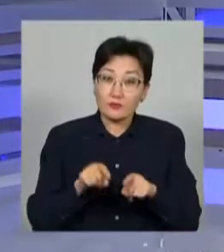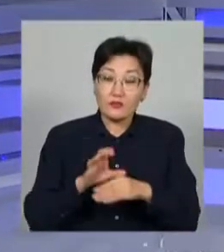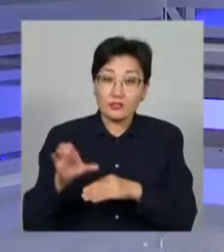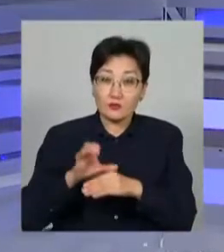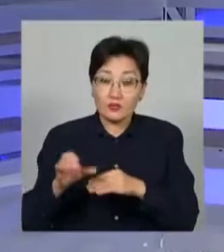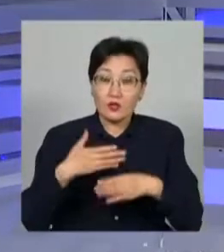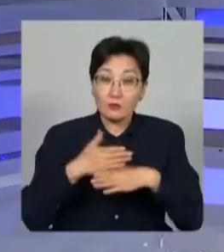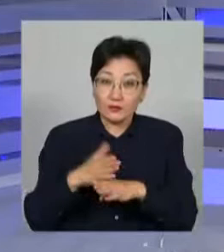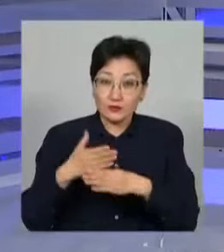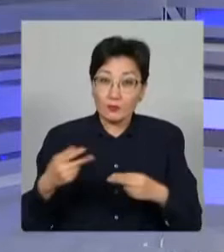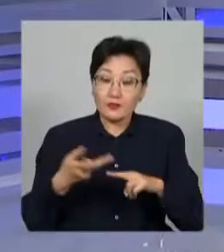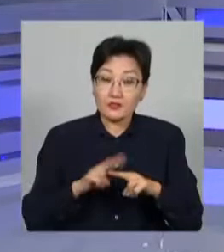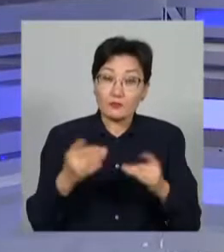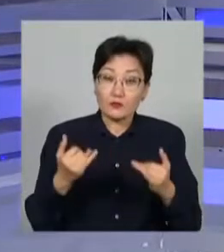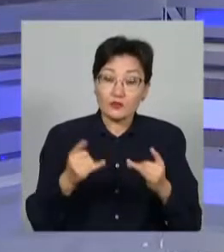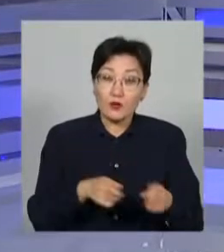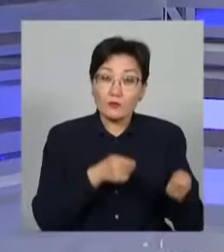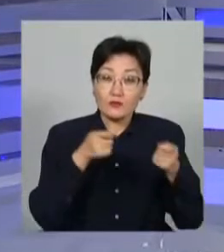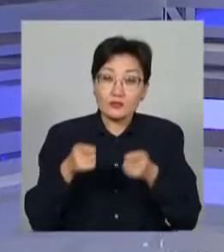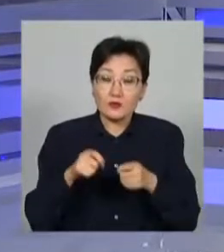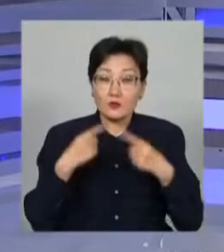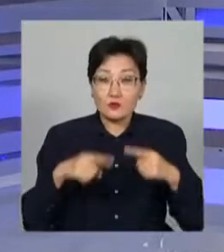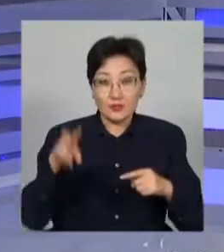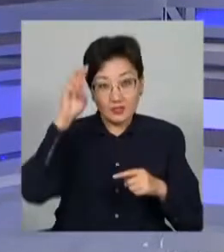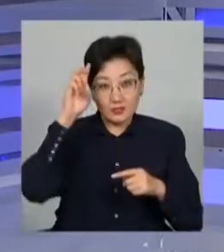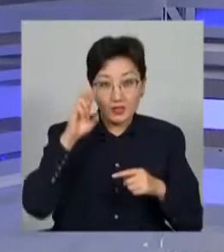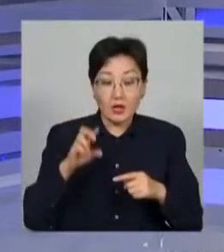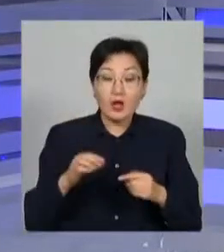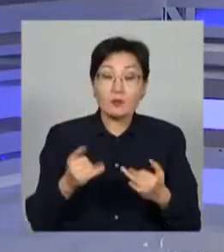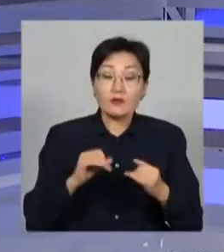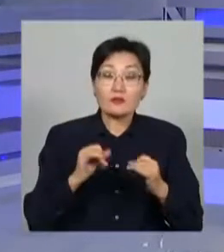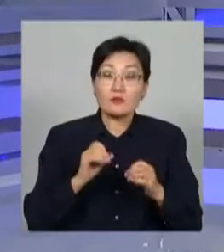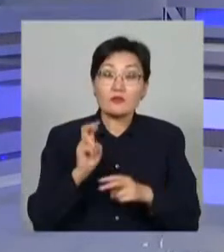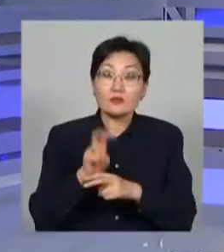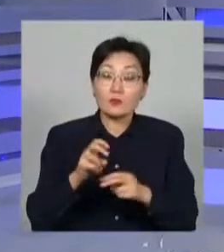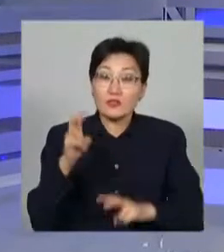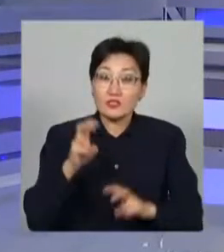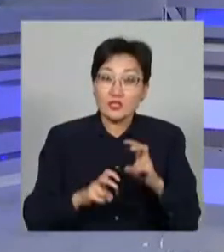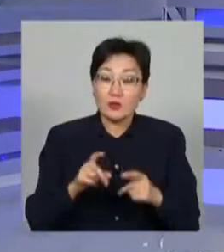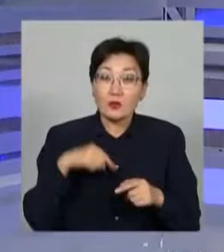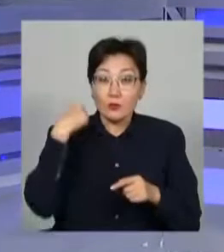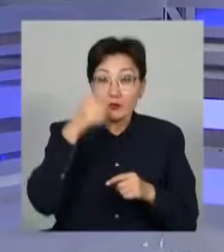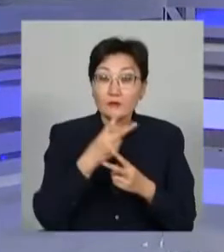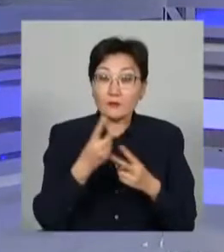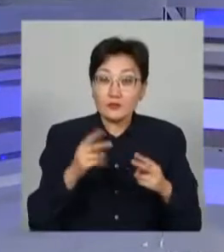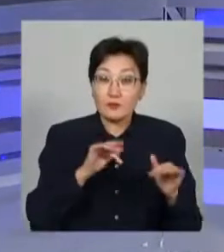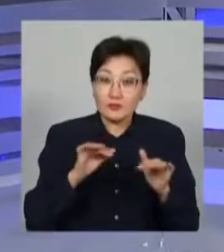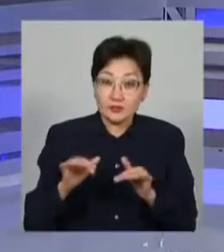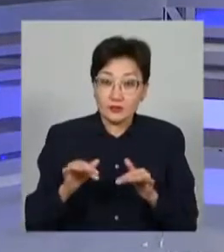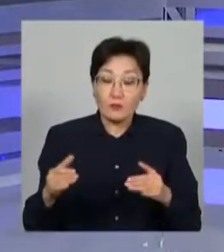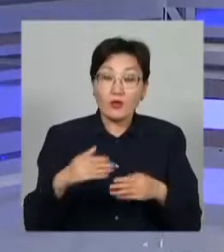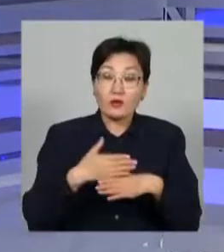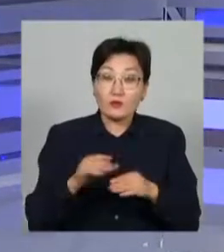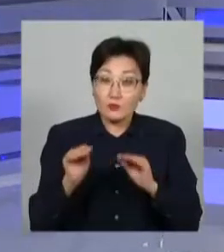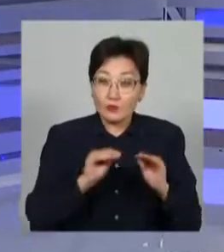производство комплектующих, которые сейчас завозят из других стран. Дамир Анитов отправился на завод и лично понаблюдал за процессом